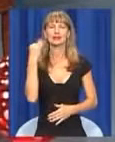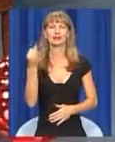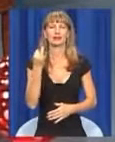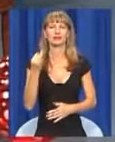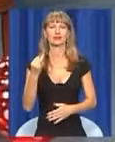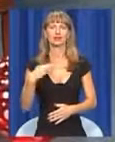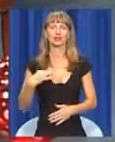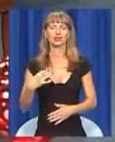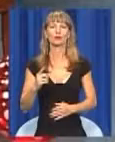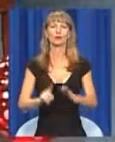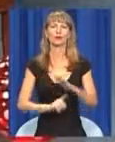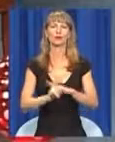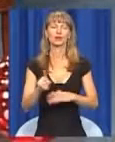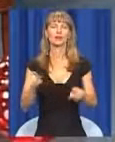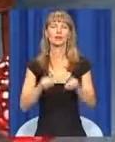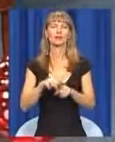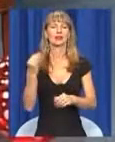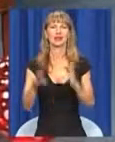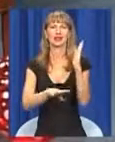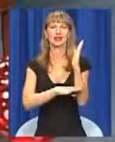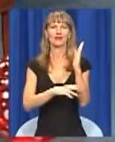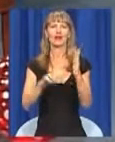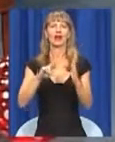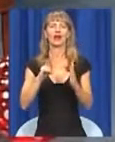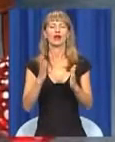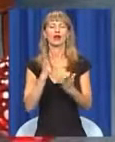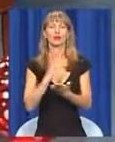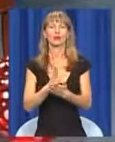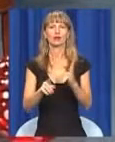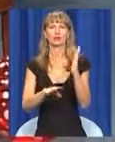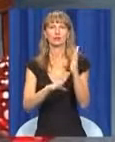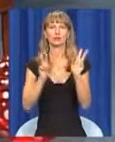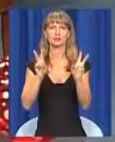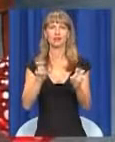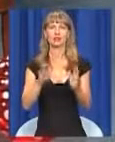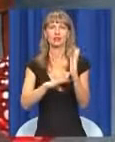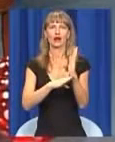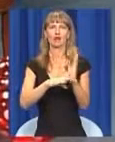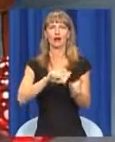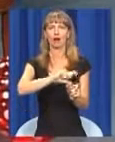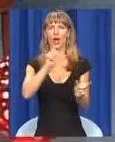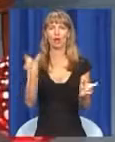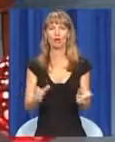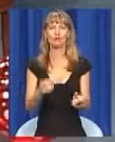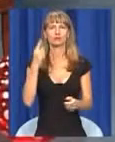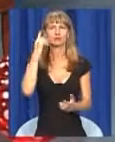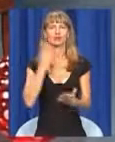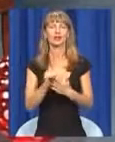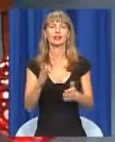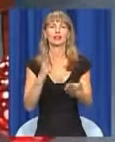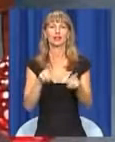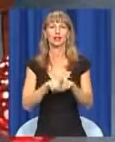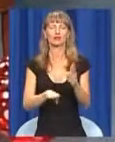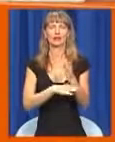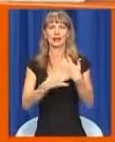цікавих речей. Але почнемо ми з такого цікавого дерева, яке має назву дерево райдуга. Чи от ти могла б собі уявити, що дійсно є дерево, яке